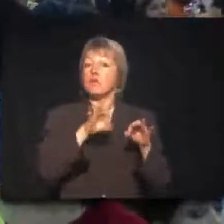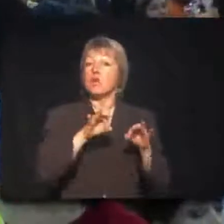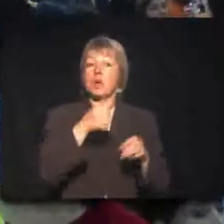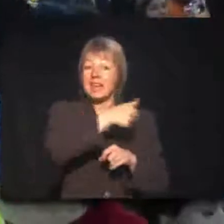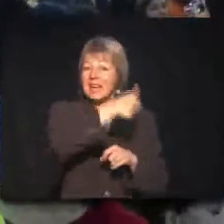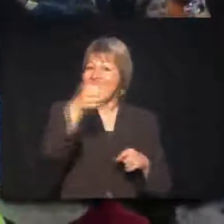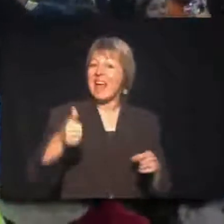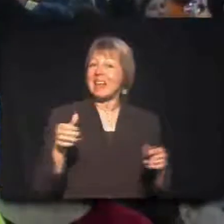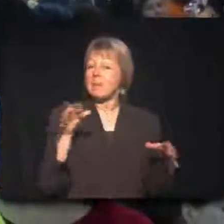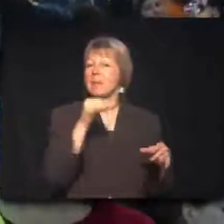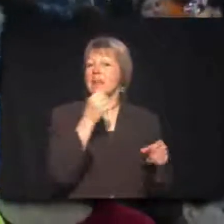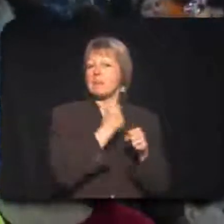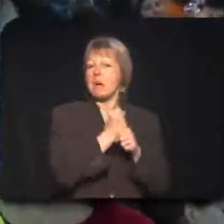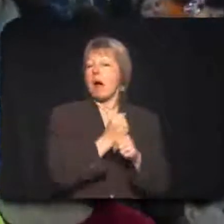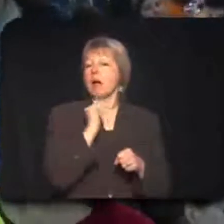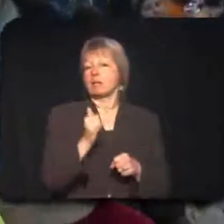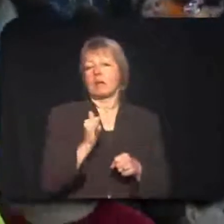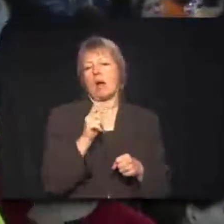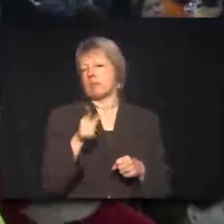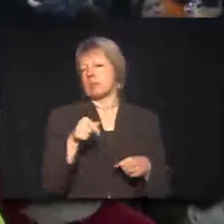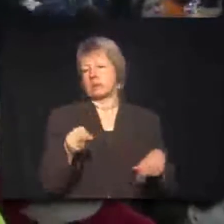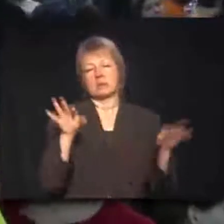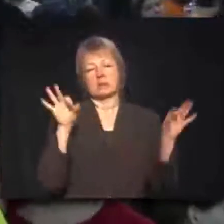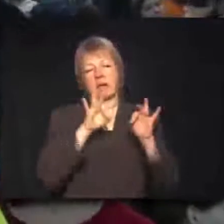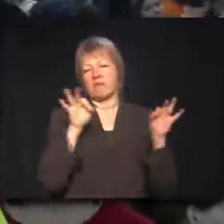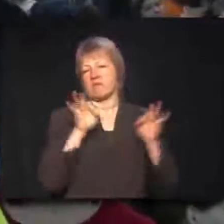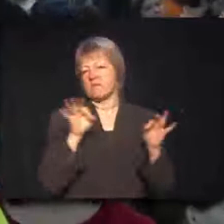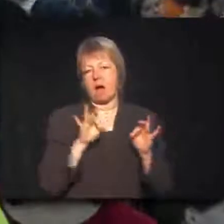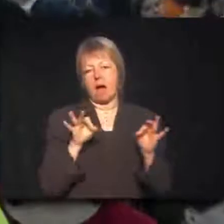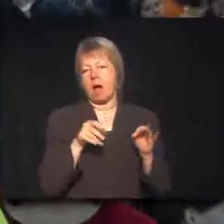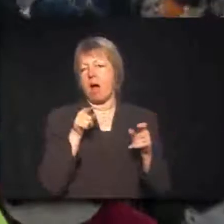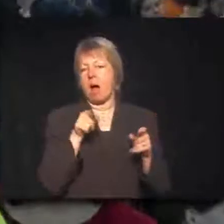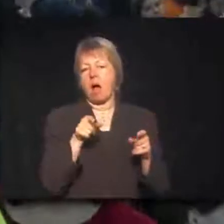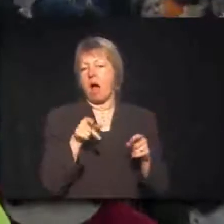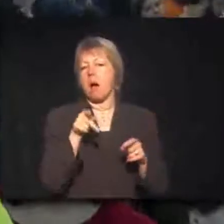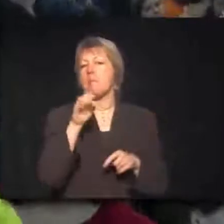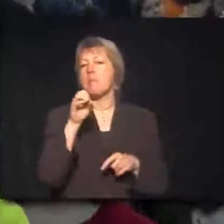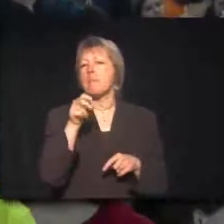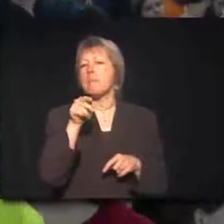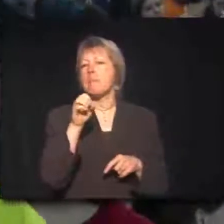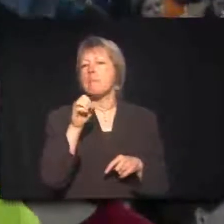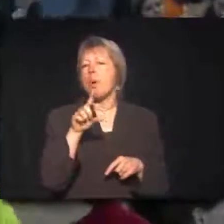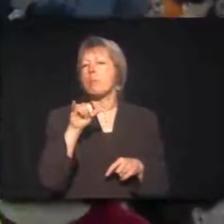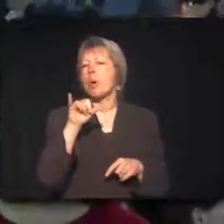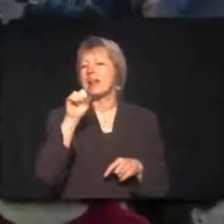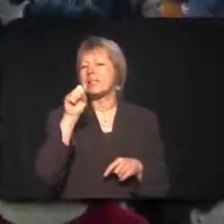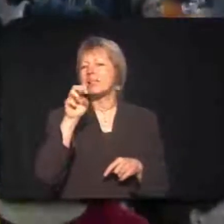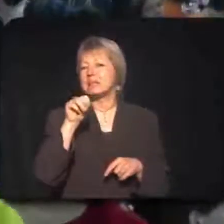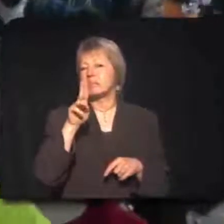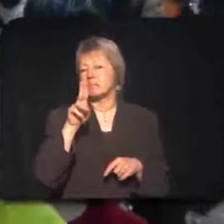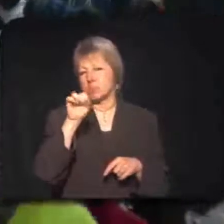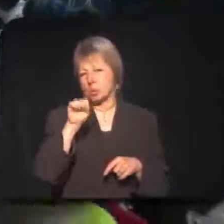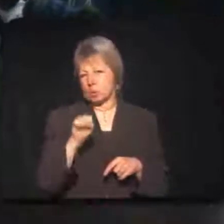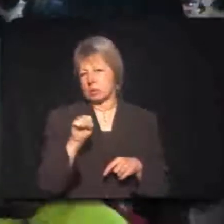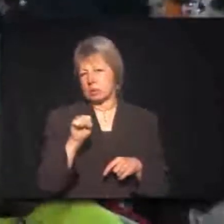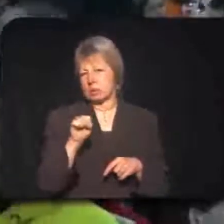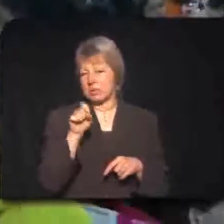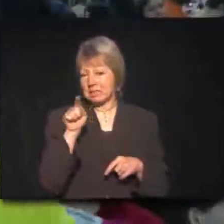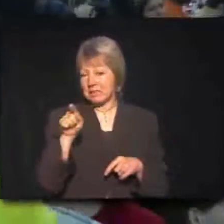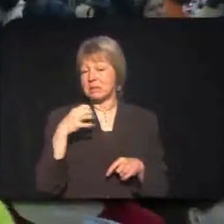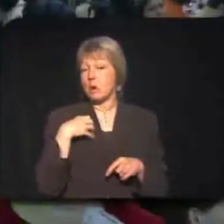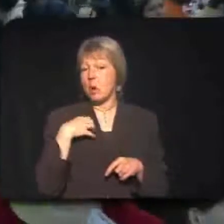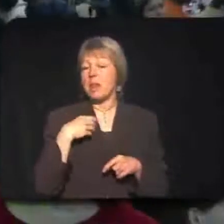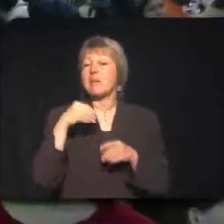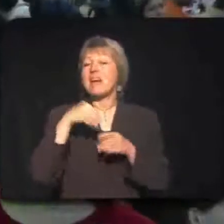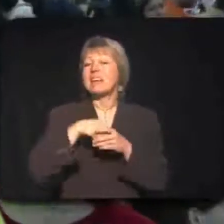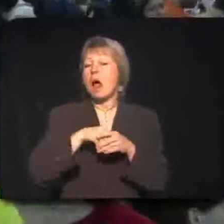das wirkt die Gefahr des Populismus Populismus hat das Problem dass dort kein Minderheitenschutz besteht wenn also nach